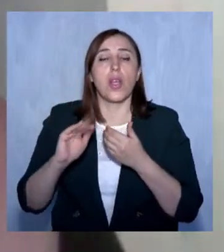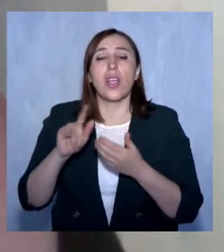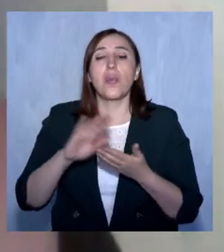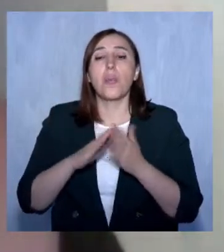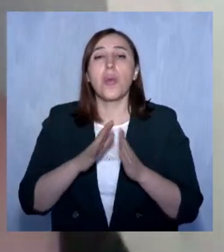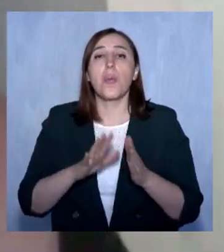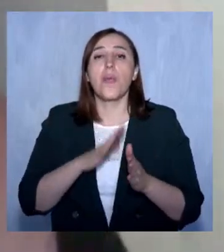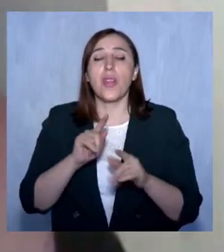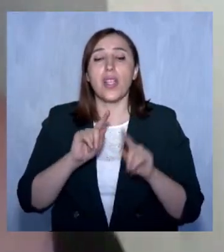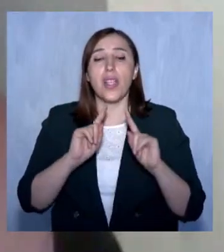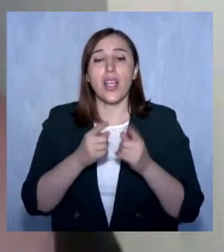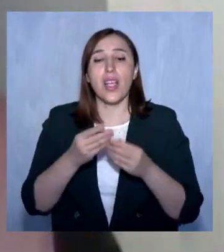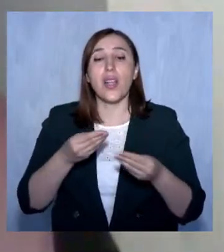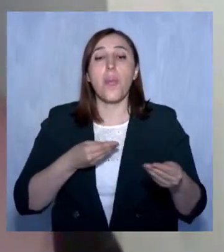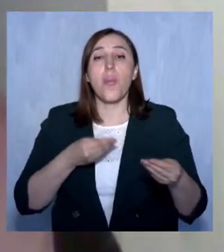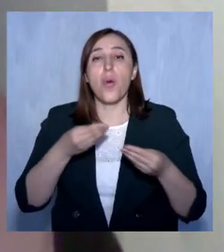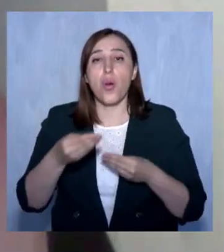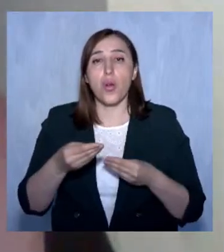բերվել,